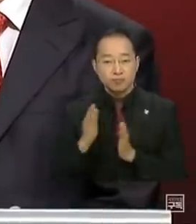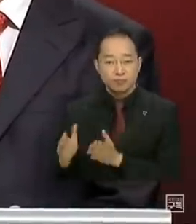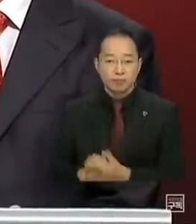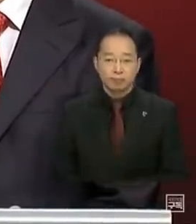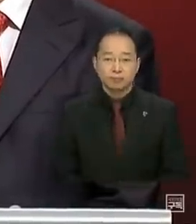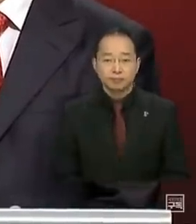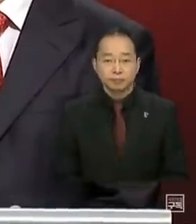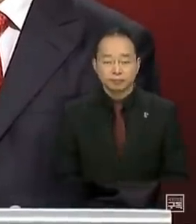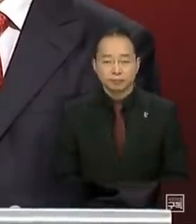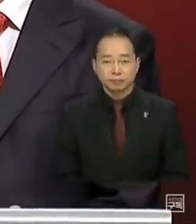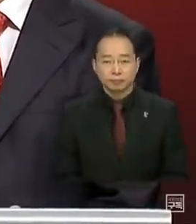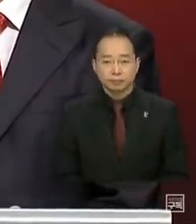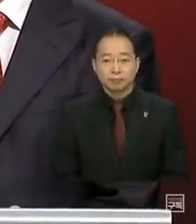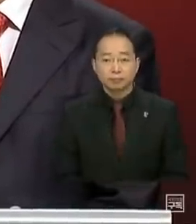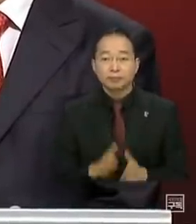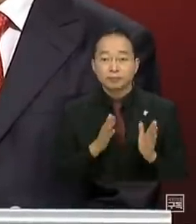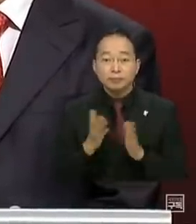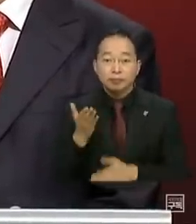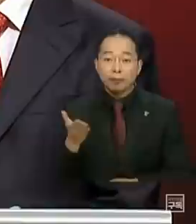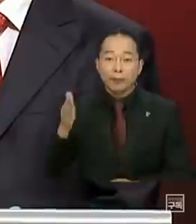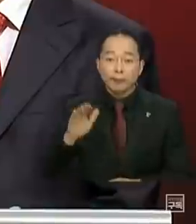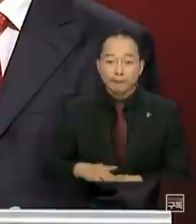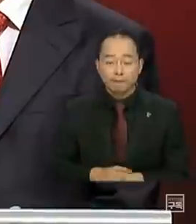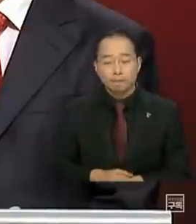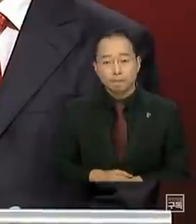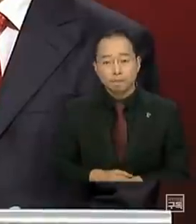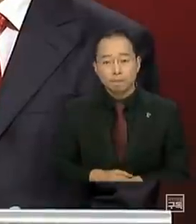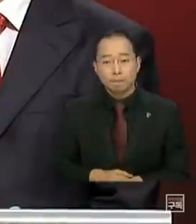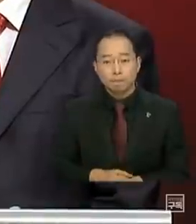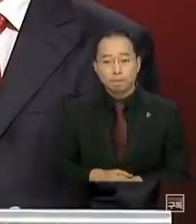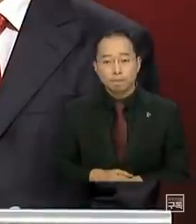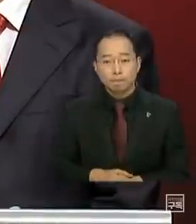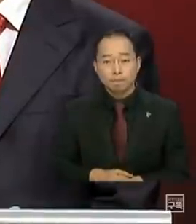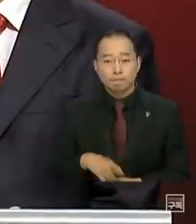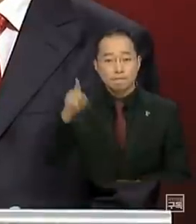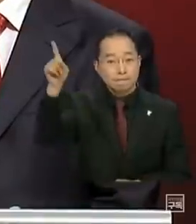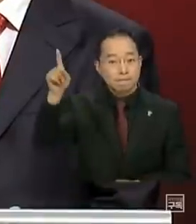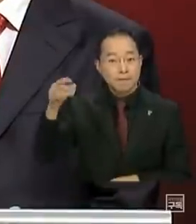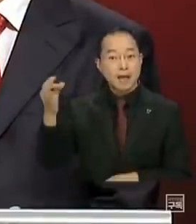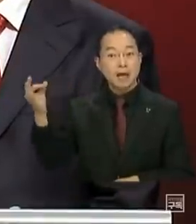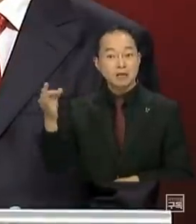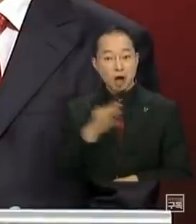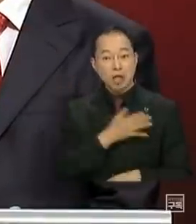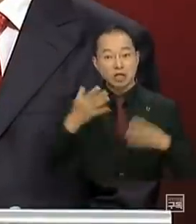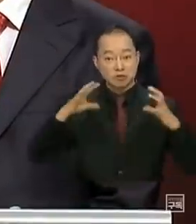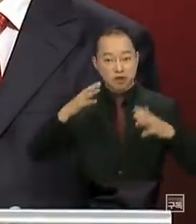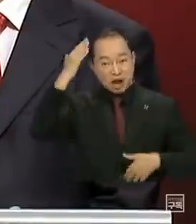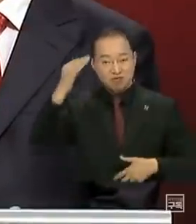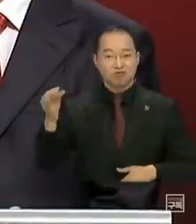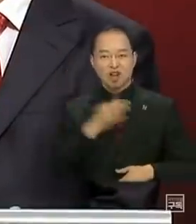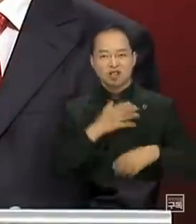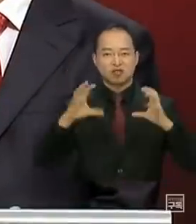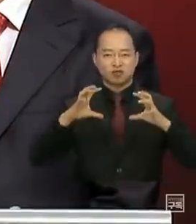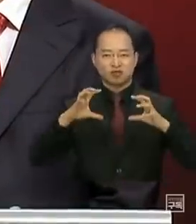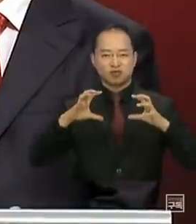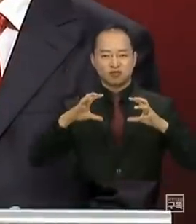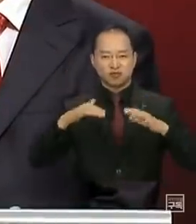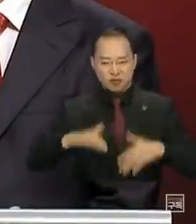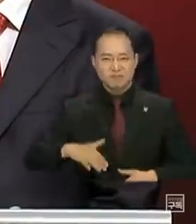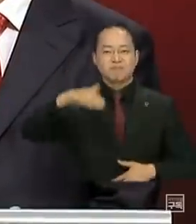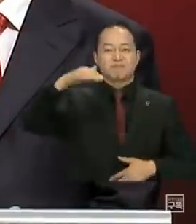그런데 이건 강론이 아닙니다. 예, 예. 그러면 선진국이라고 할 때 거기는 국가의